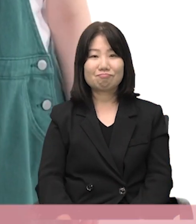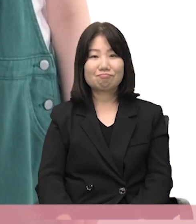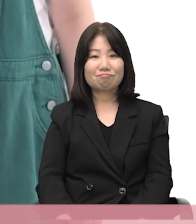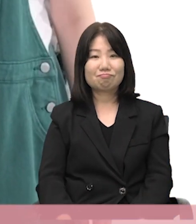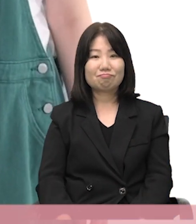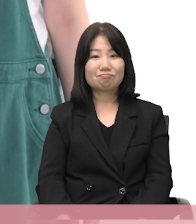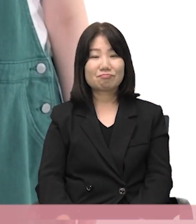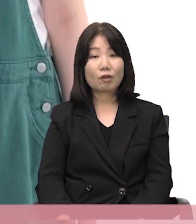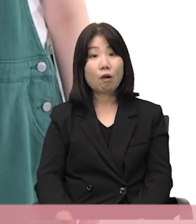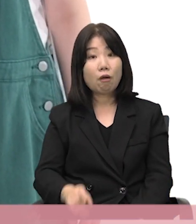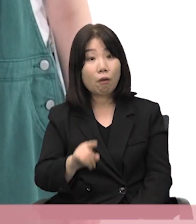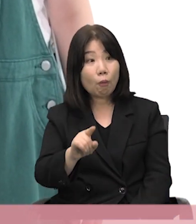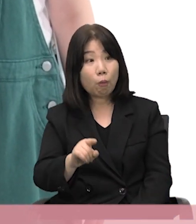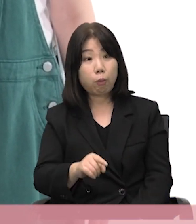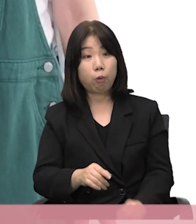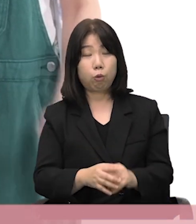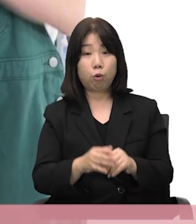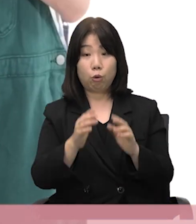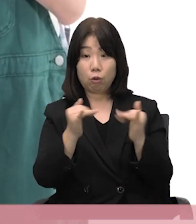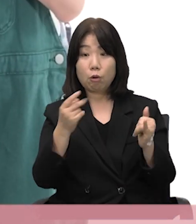어떻게 딱 무인점포가 있었지?